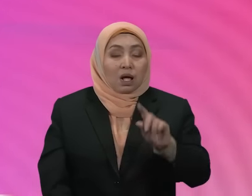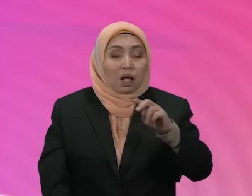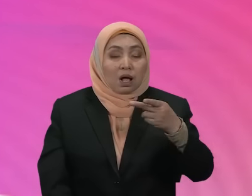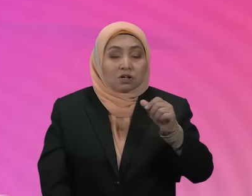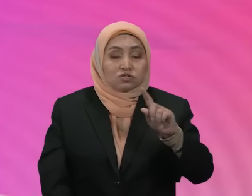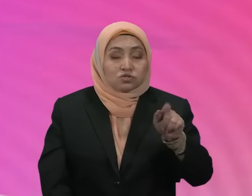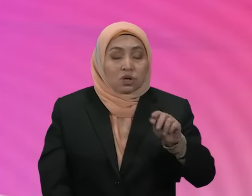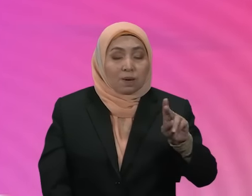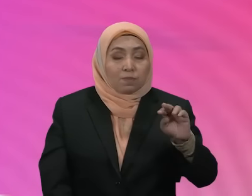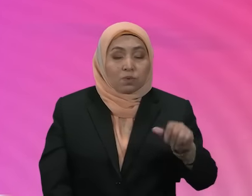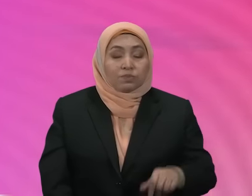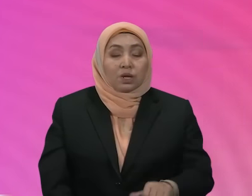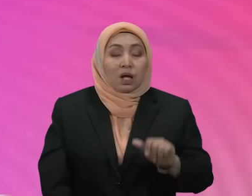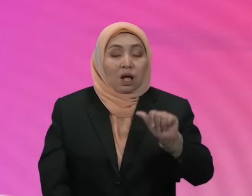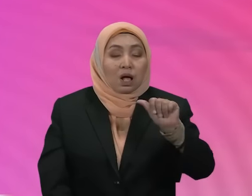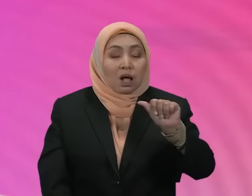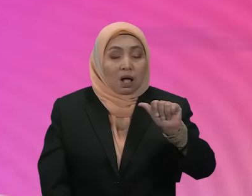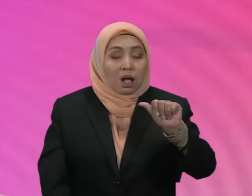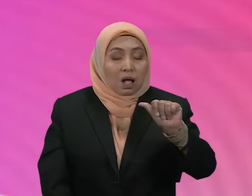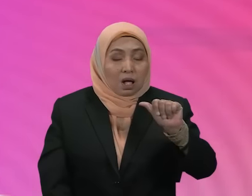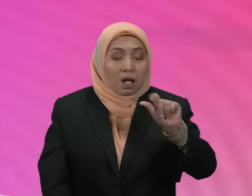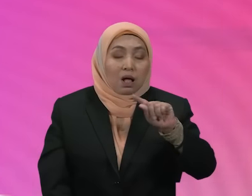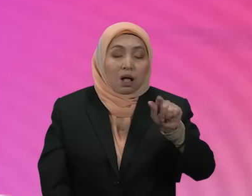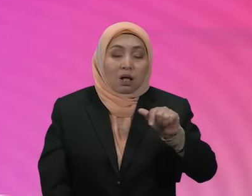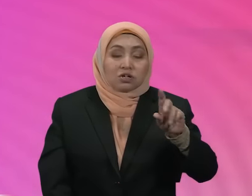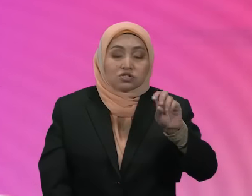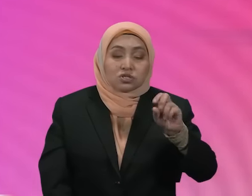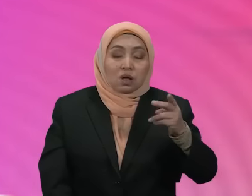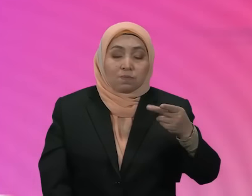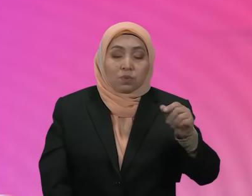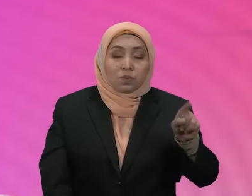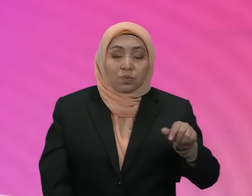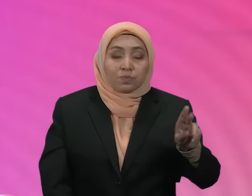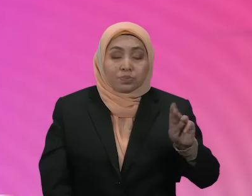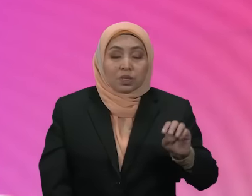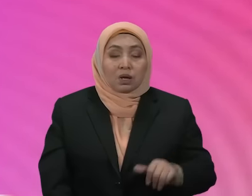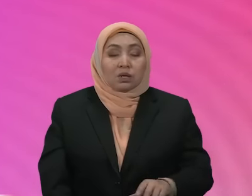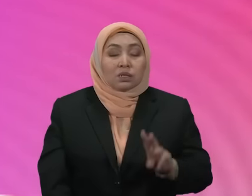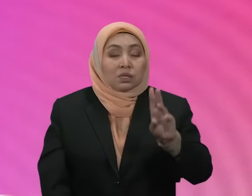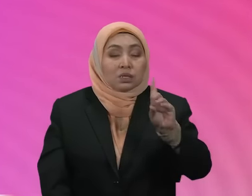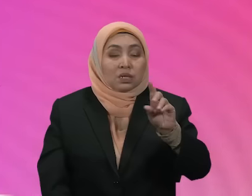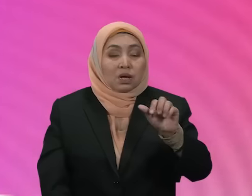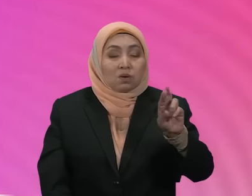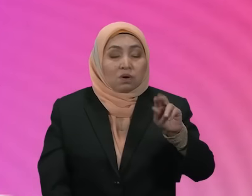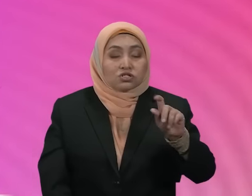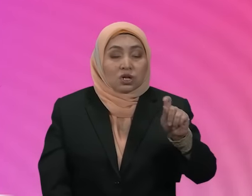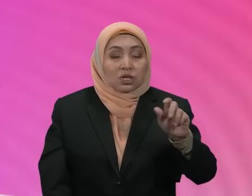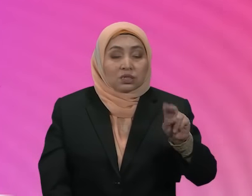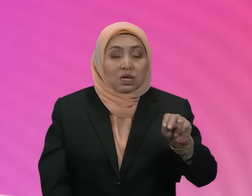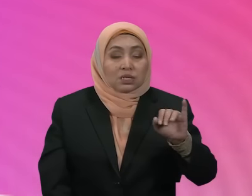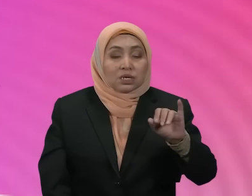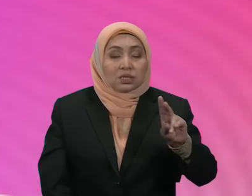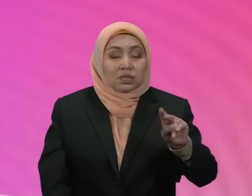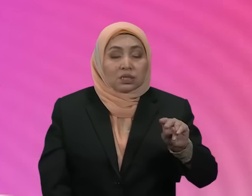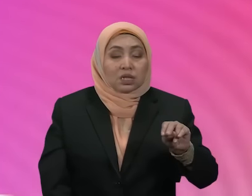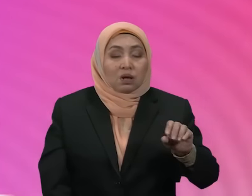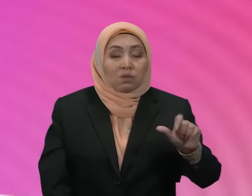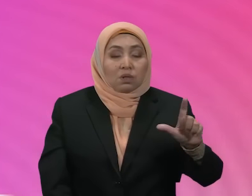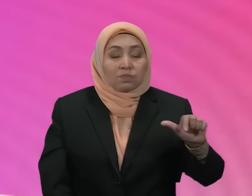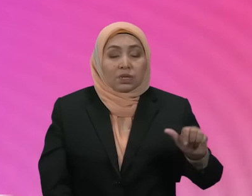هَذَا ضَاءٌ أَعْظَمُ أَعْظَمُ دَرَجَةً عِنْدَ